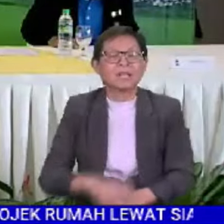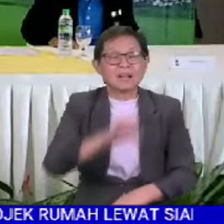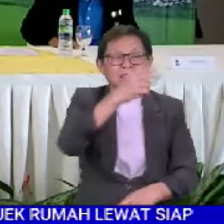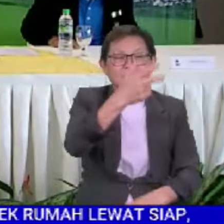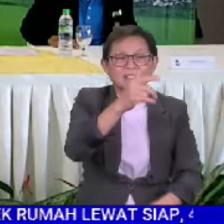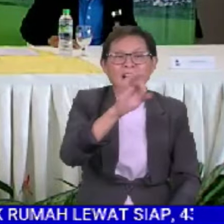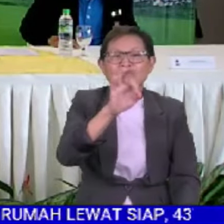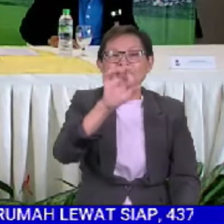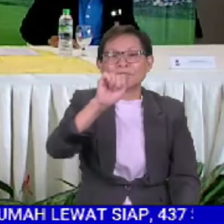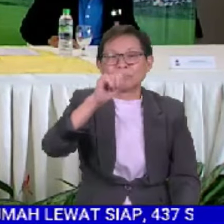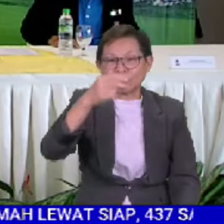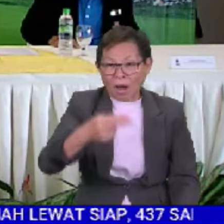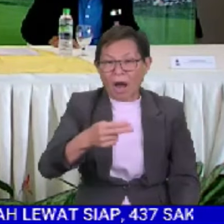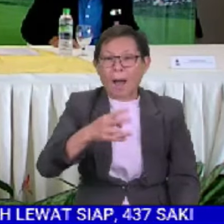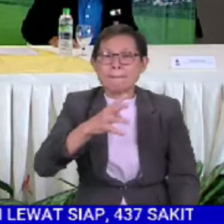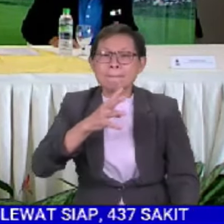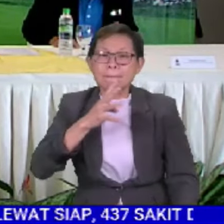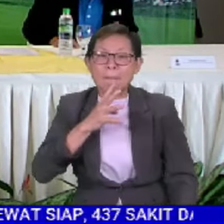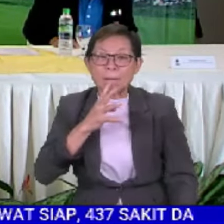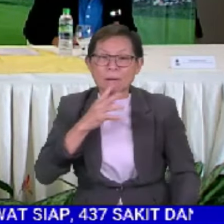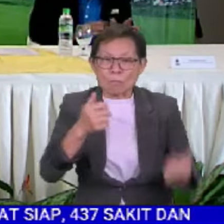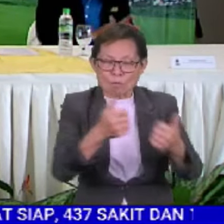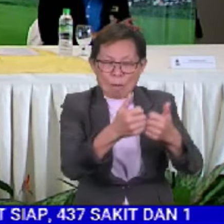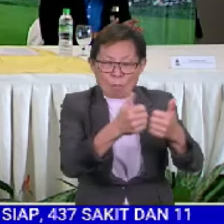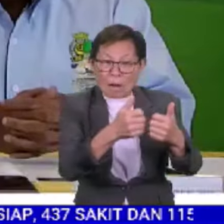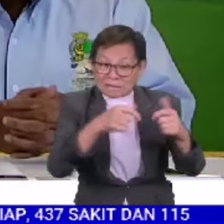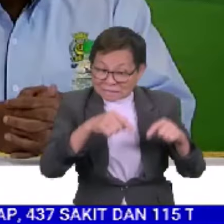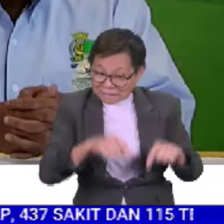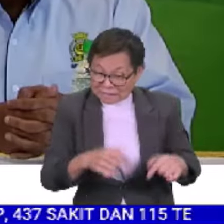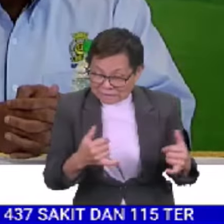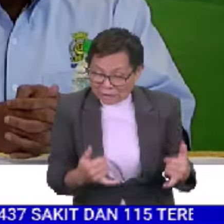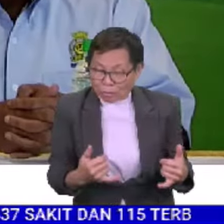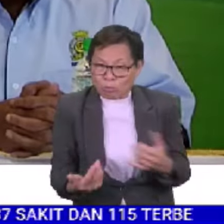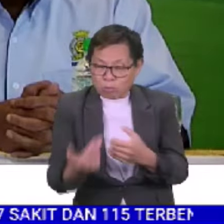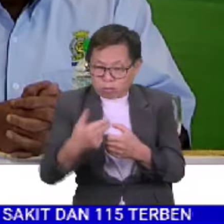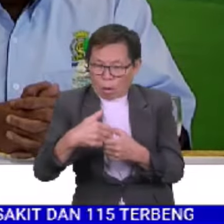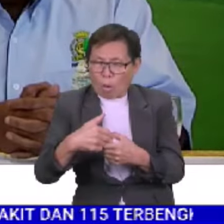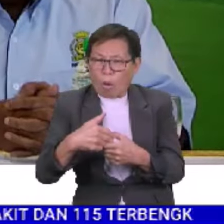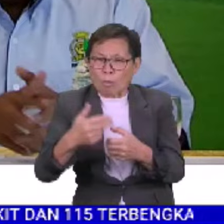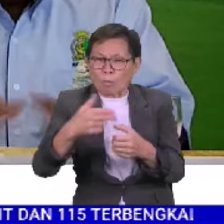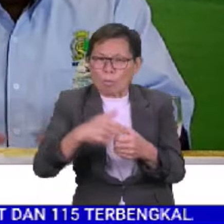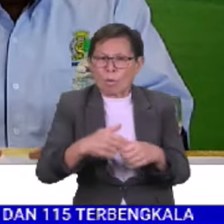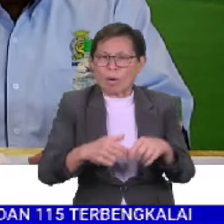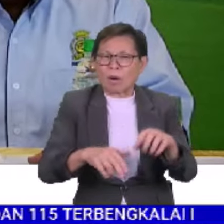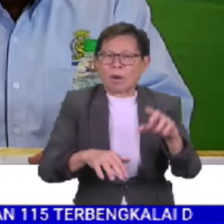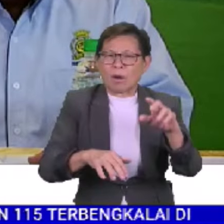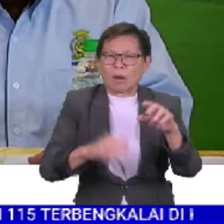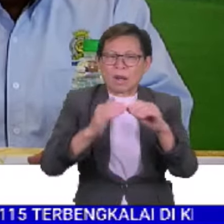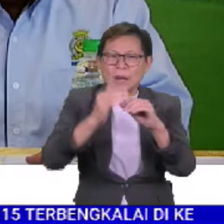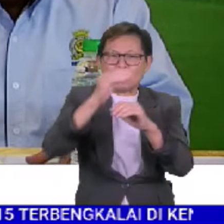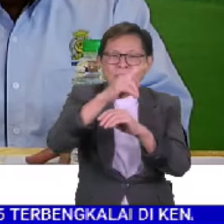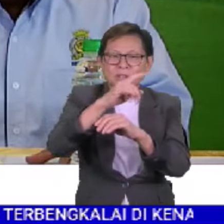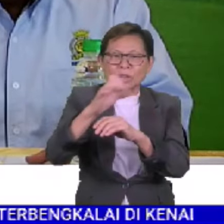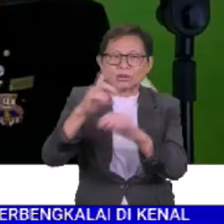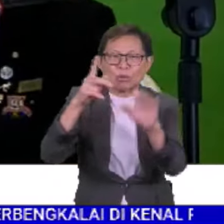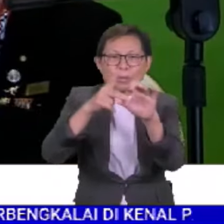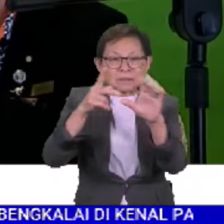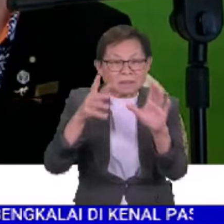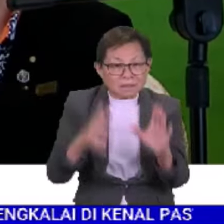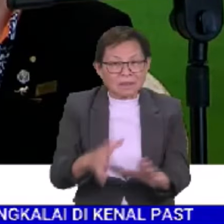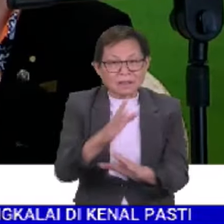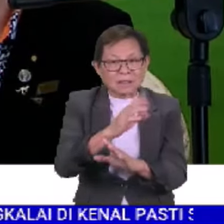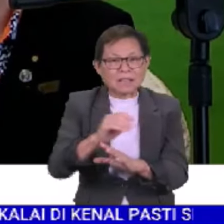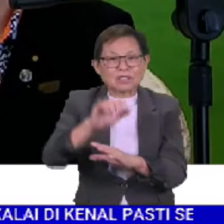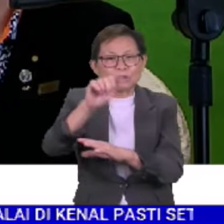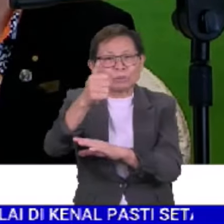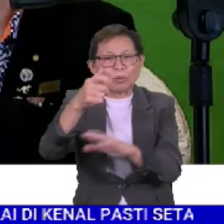Sharifah Khatijah Syed Abdul Rahman berkata, kejohanan kali ini bakal disertai seramai lebih 100 orang peserta